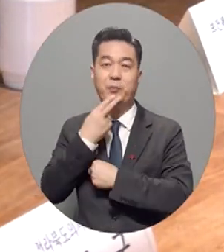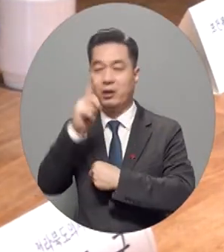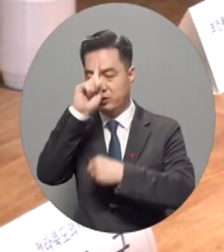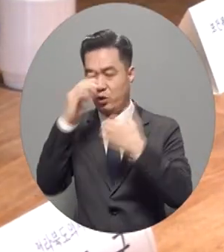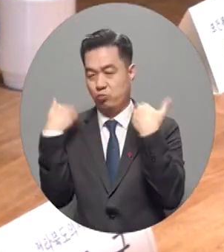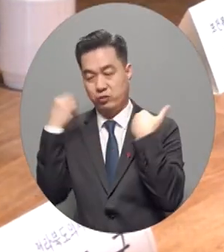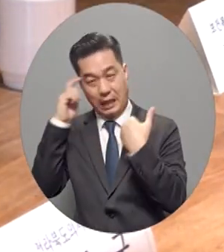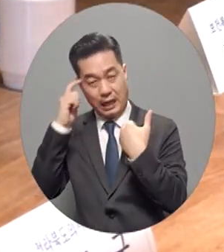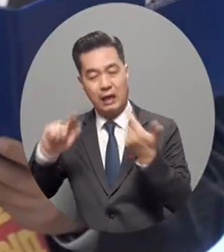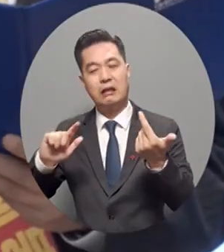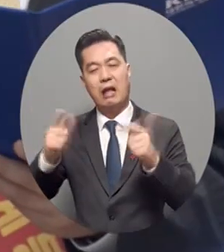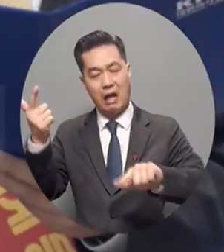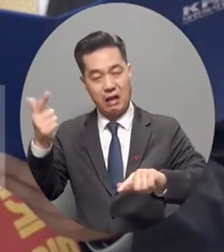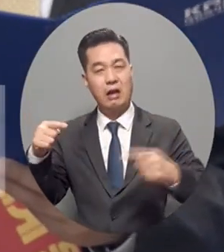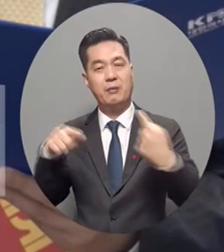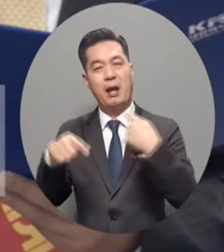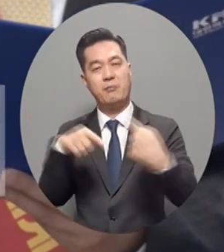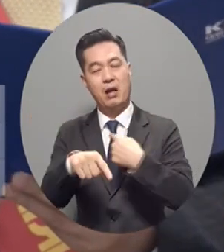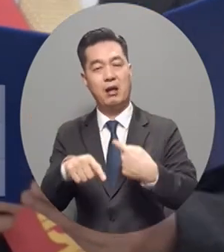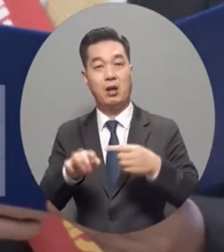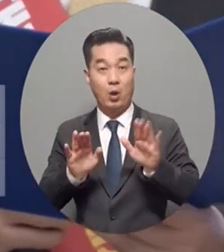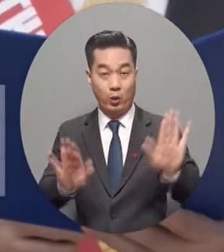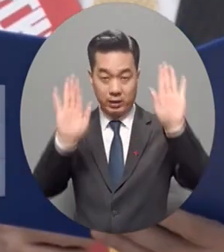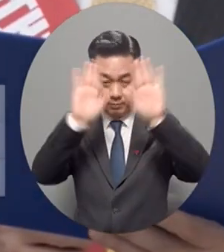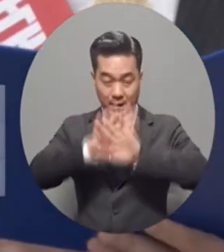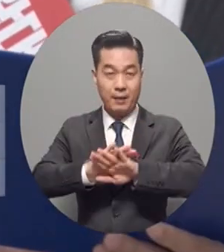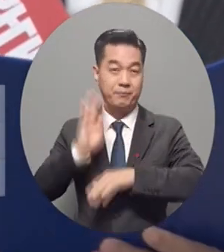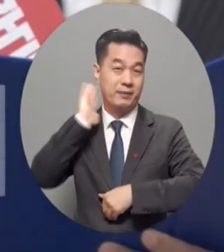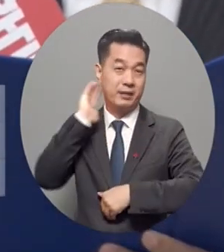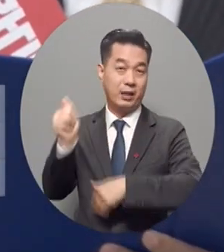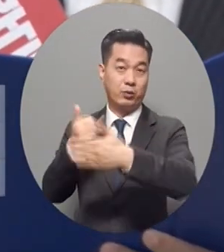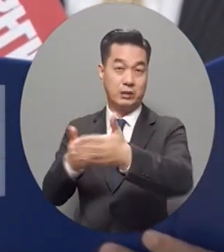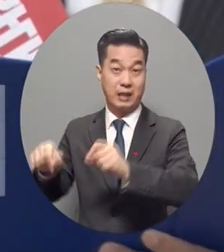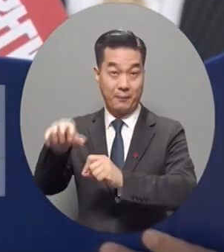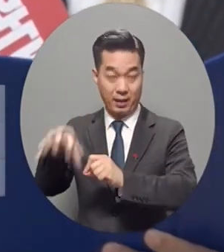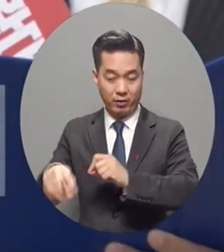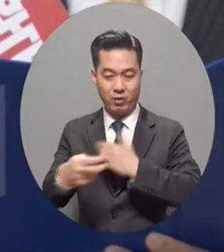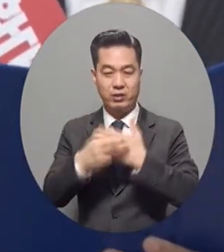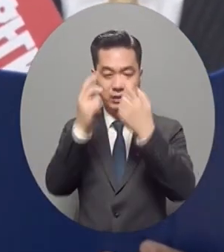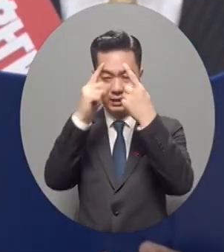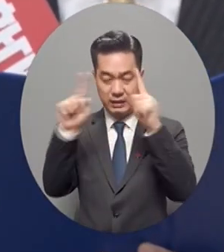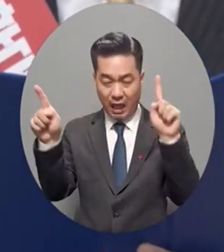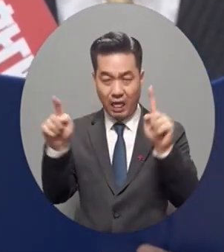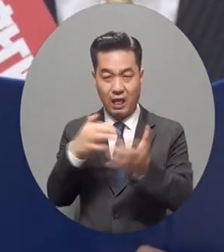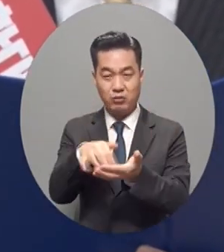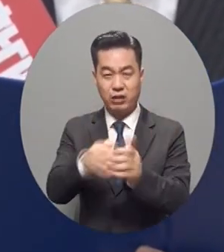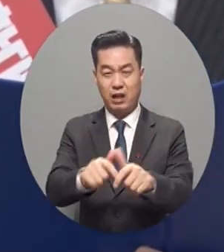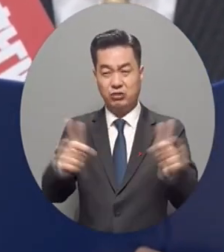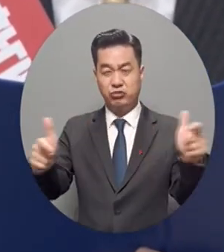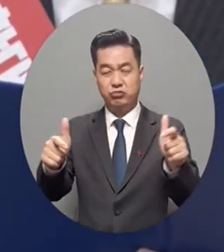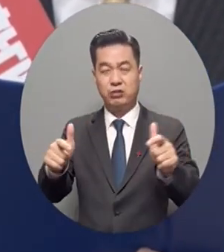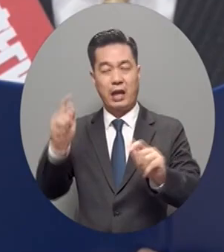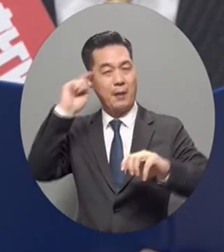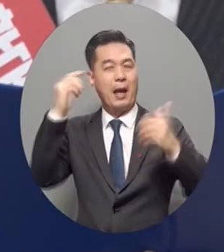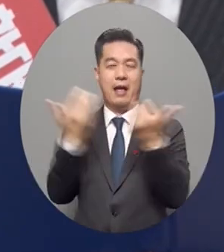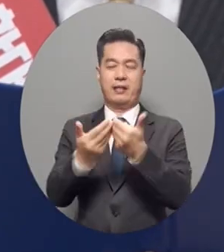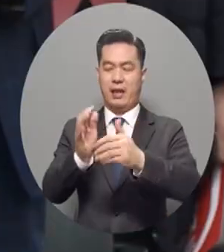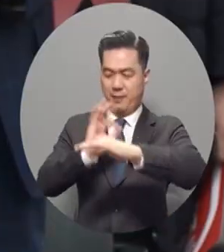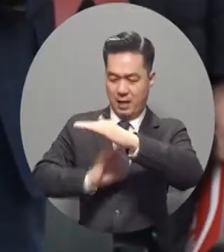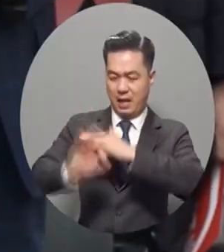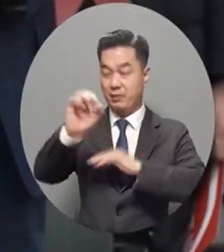겁니다. 의사협회는 오늘 밤 대통령실 앞에서 의대 증원 추진에 반발하는 밤샘 시위에 나선다고